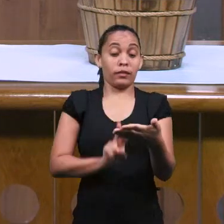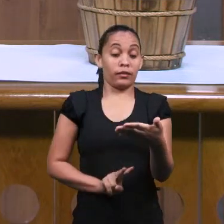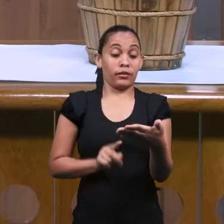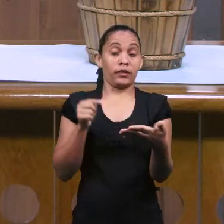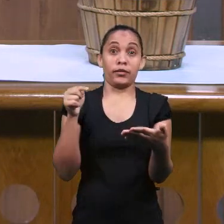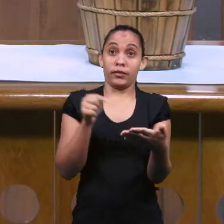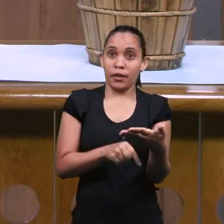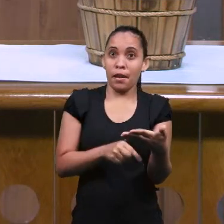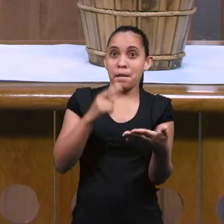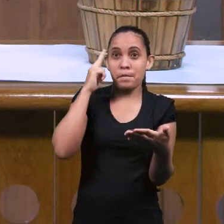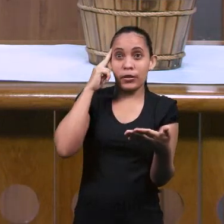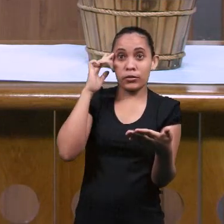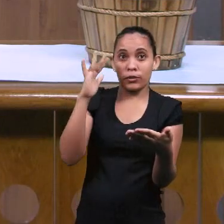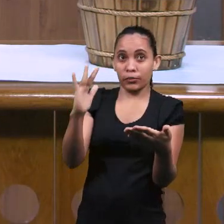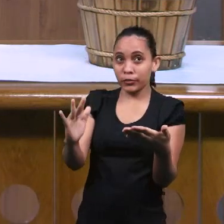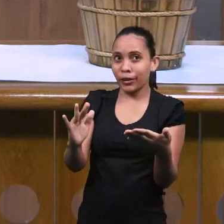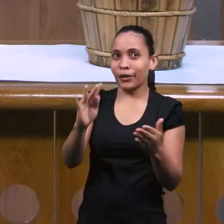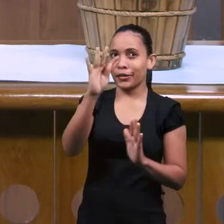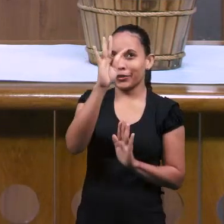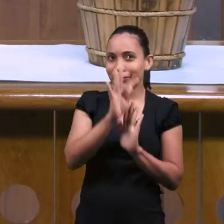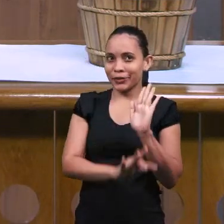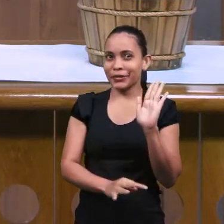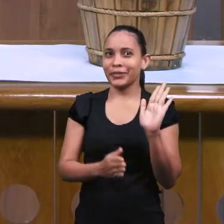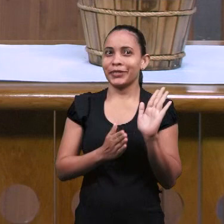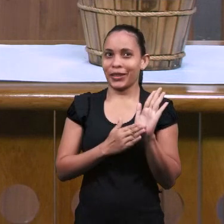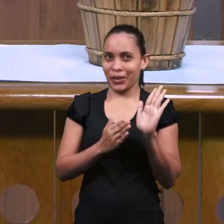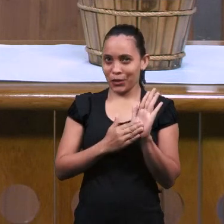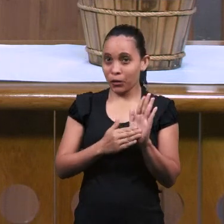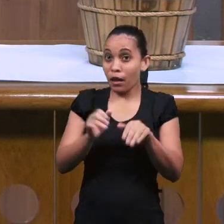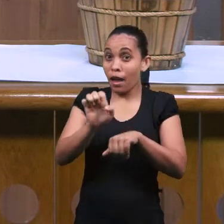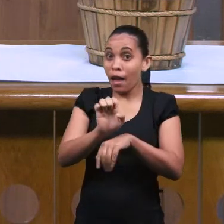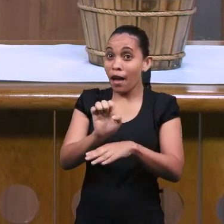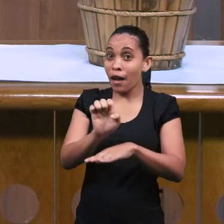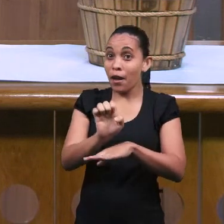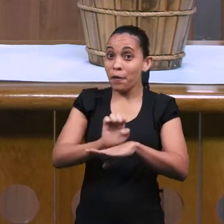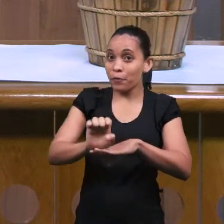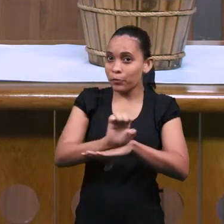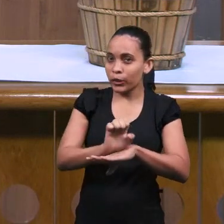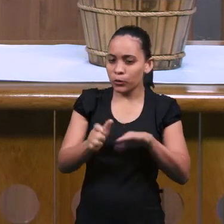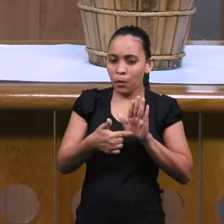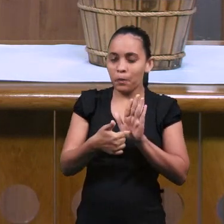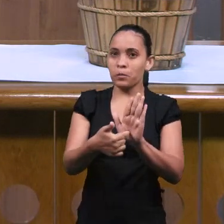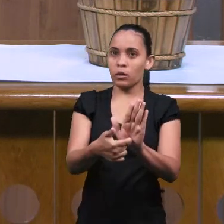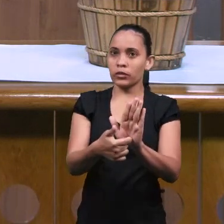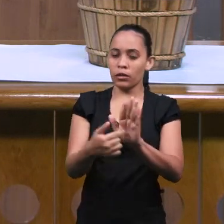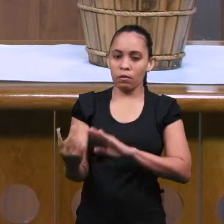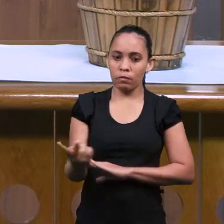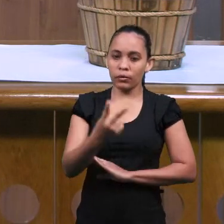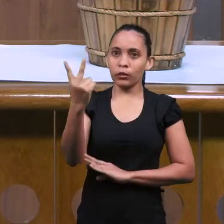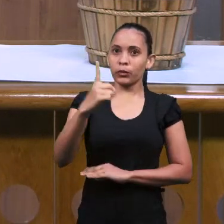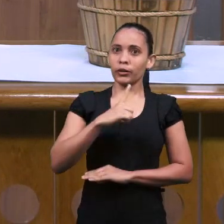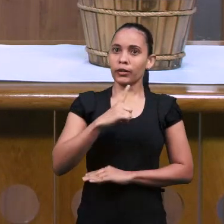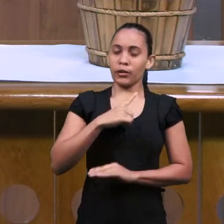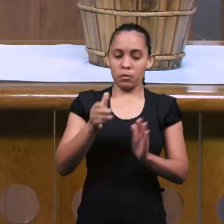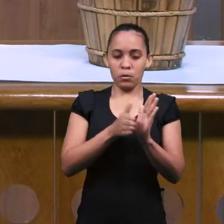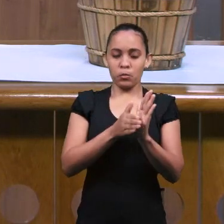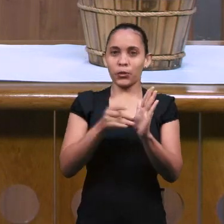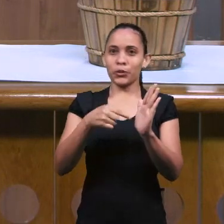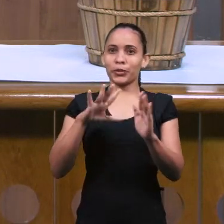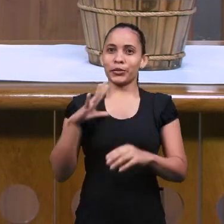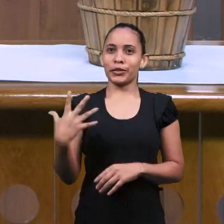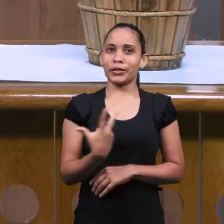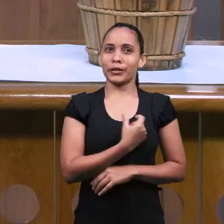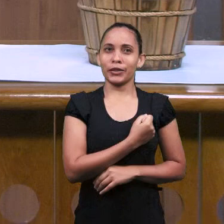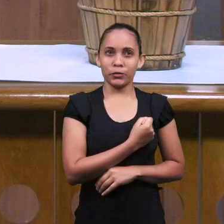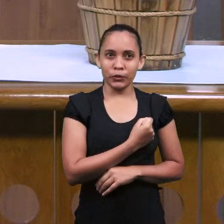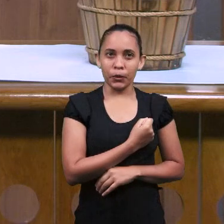de lire et méditer le texte de Paul aux Éphésiens, nous allons voir la richesse du projet de salut. Donc,